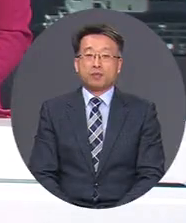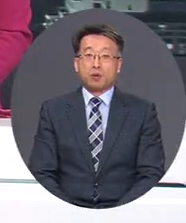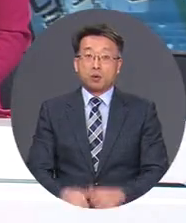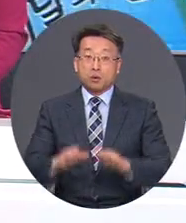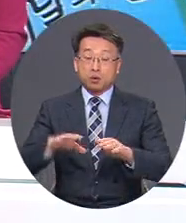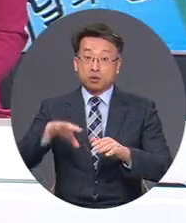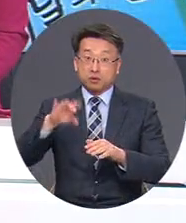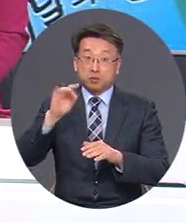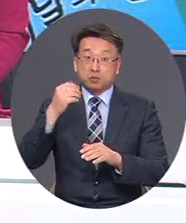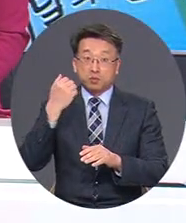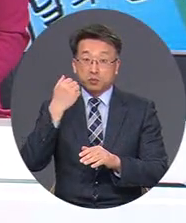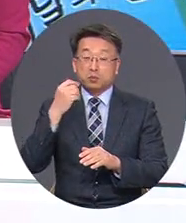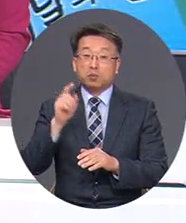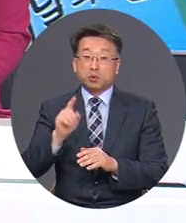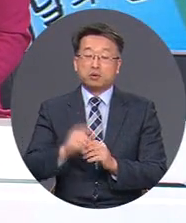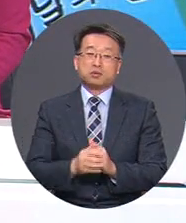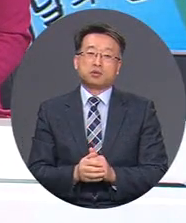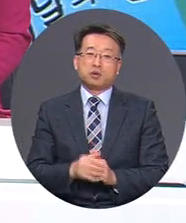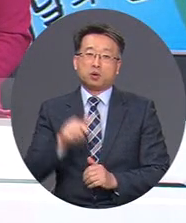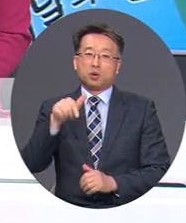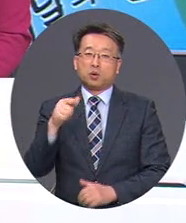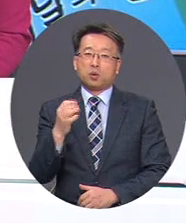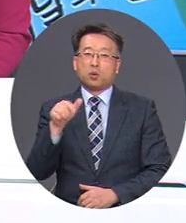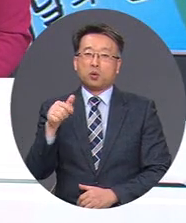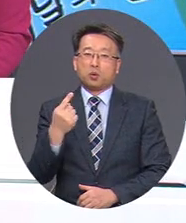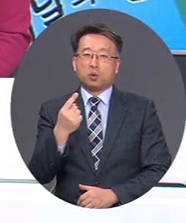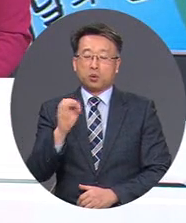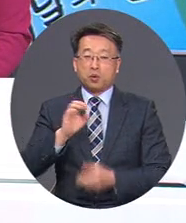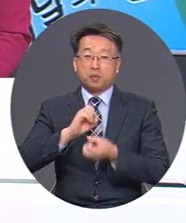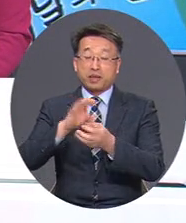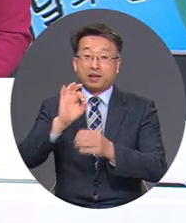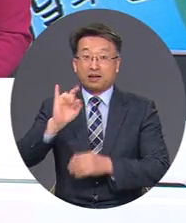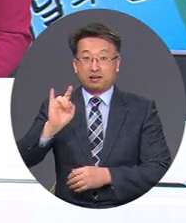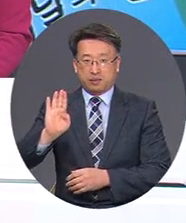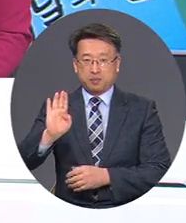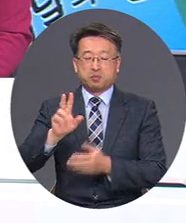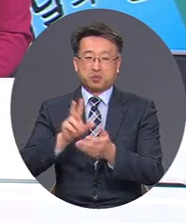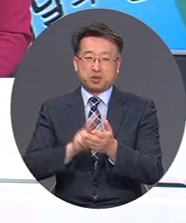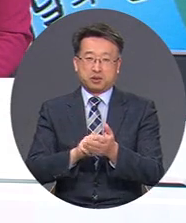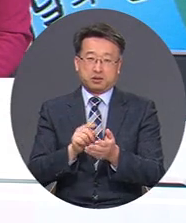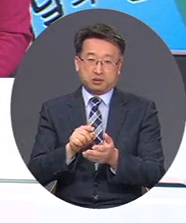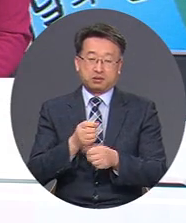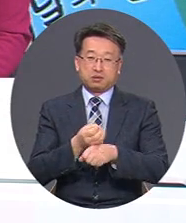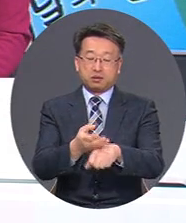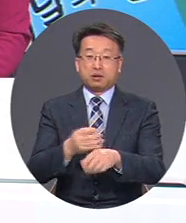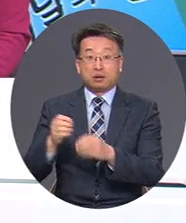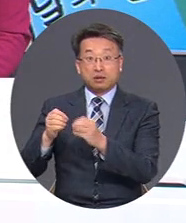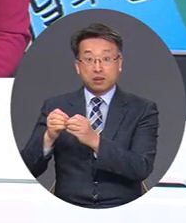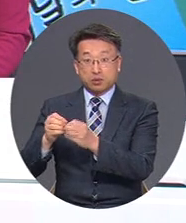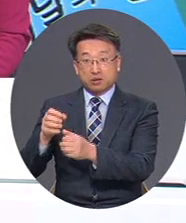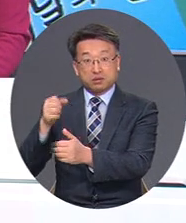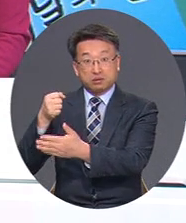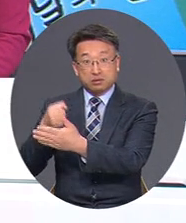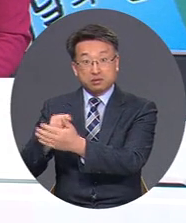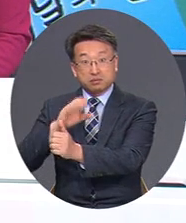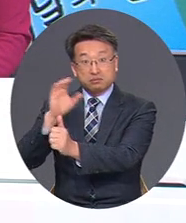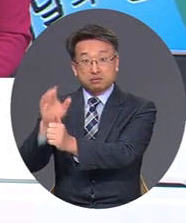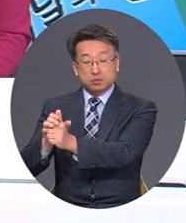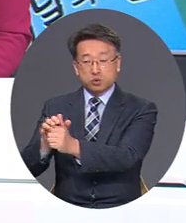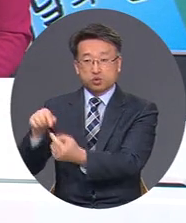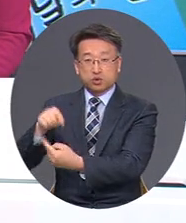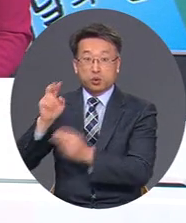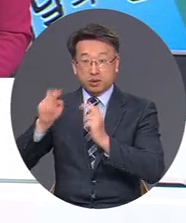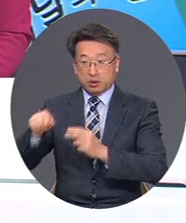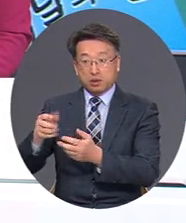오늘 첫 소식은 공공 배달 앱 속보로 시작하겠습니다. 창원시가 선정한 창원형 공공 배달 앱